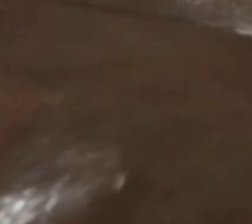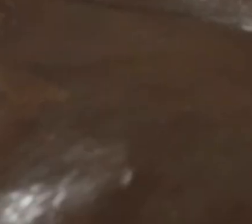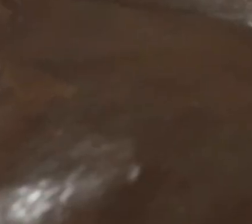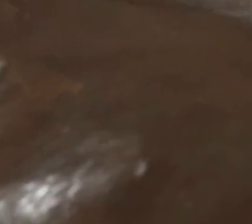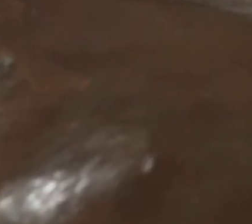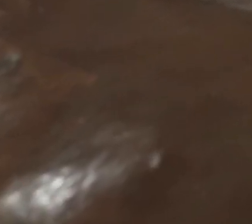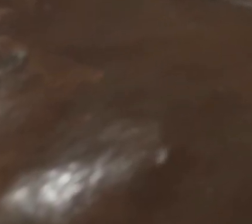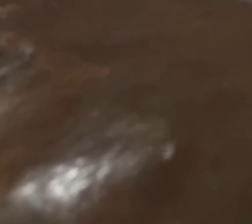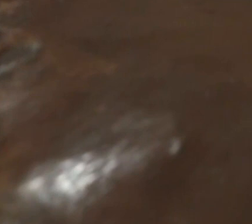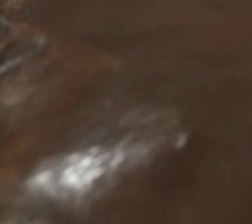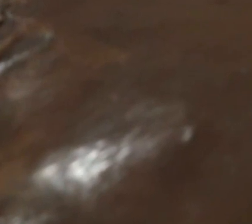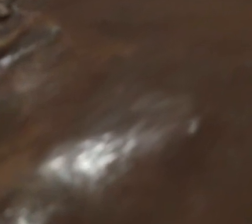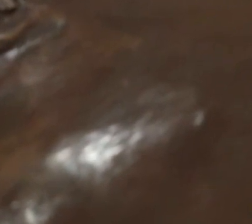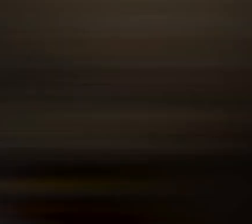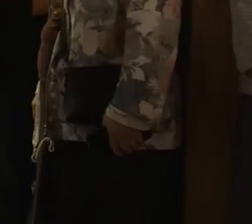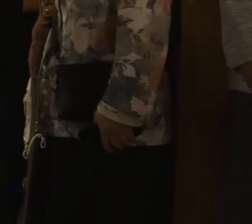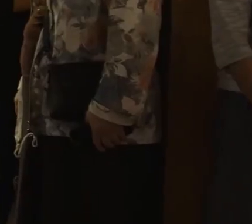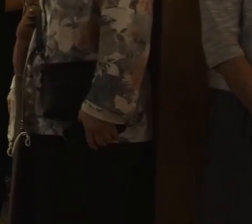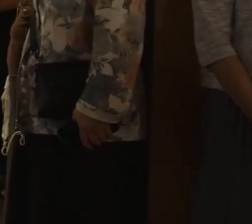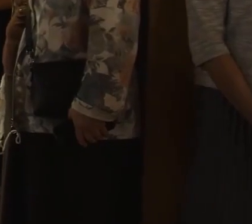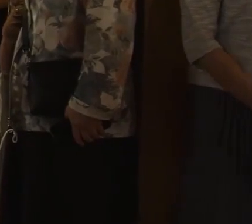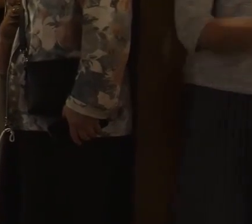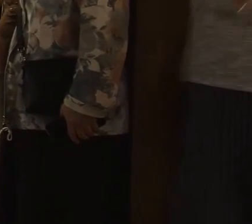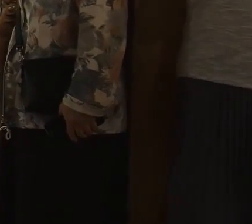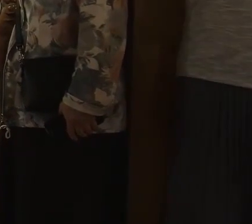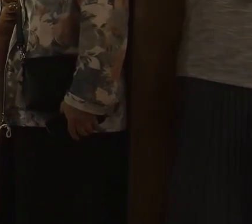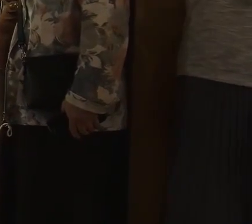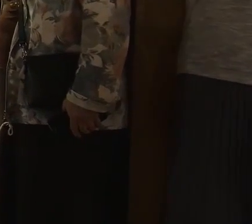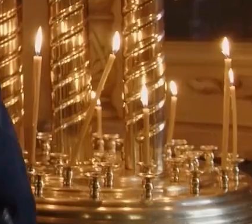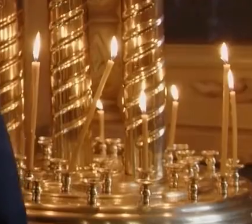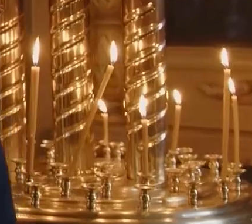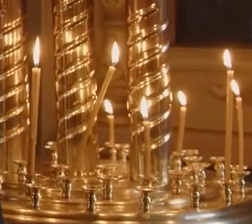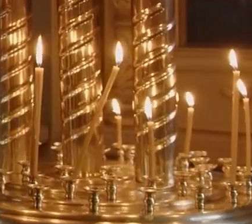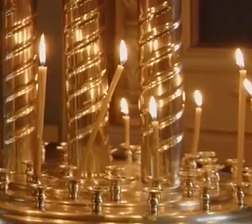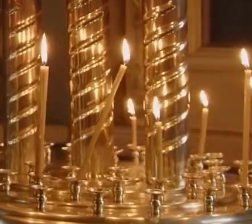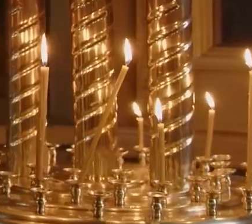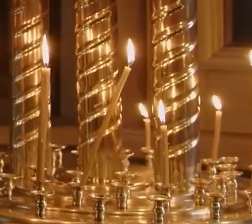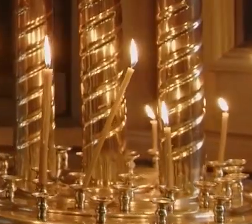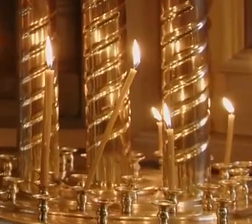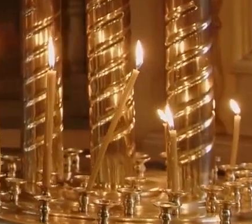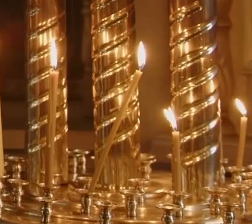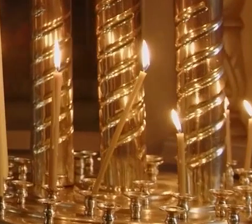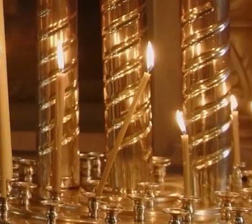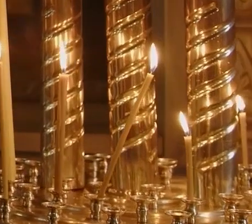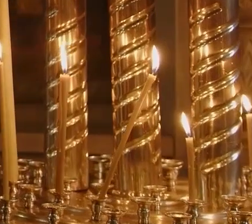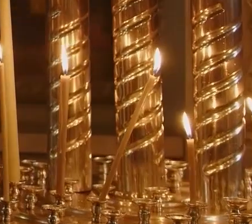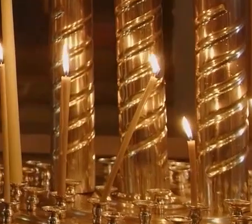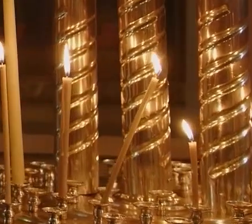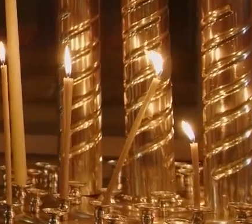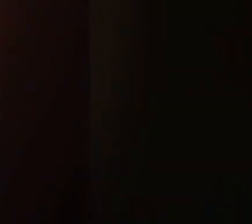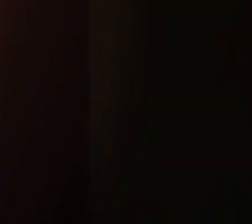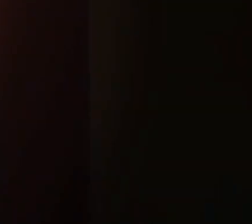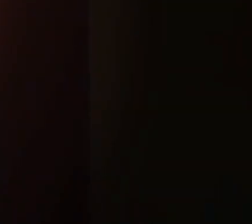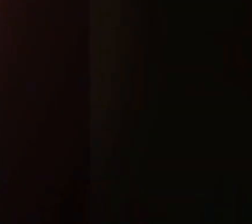Иисус, когда его перенесли в пещеру. Образ особенный, непостижимый. Все Евангелие в одном изображении.